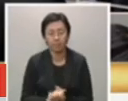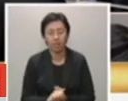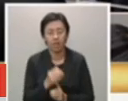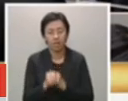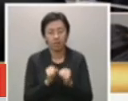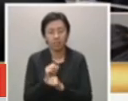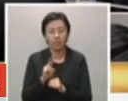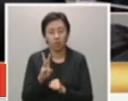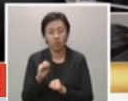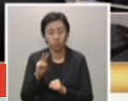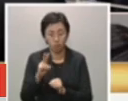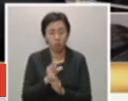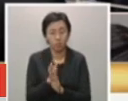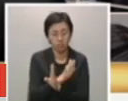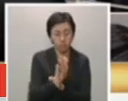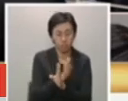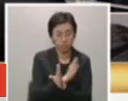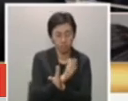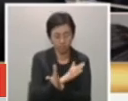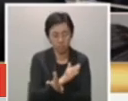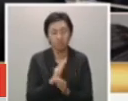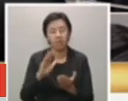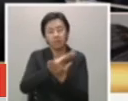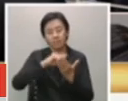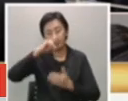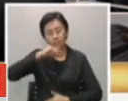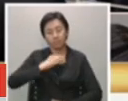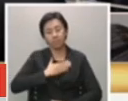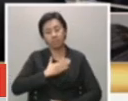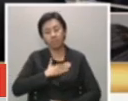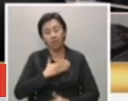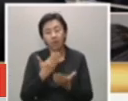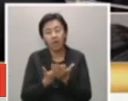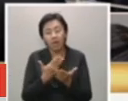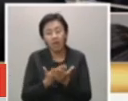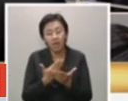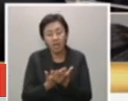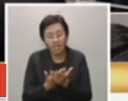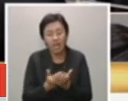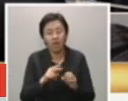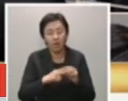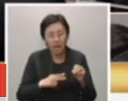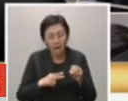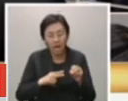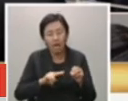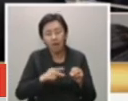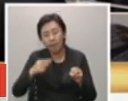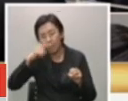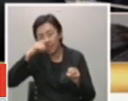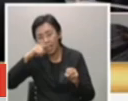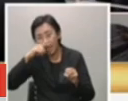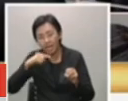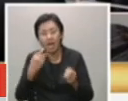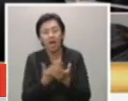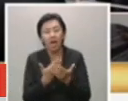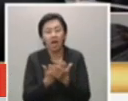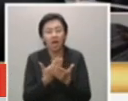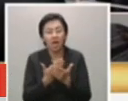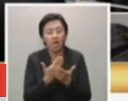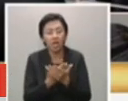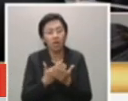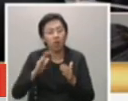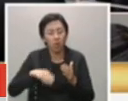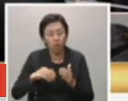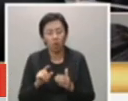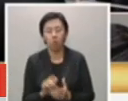2562ที่ผ่านมาประเทศไทยเงินบาทแข็งค่าเทียบกับดอลลาร์สหรัฐเนี่ยแข็งที่สุดในโ